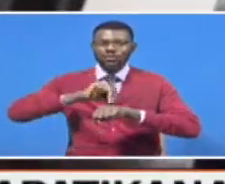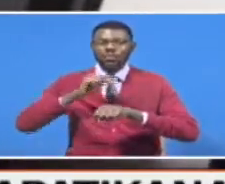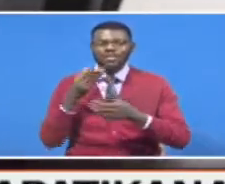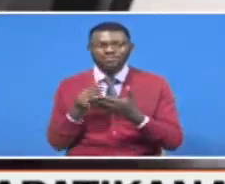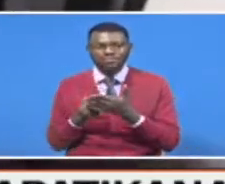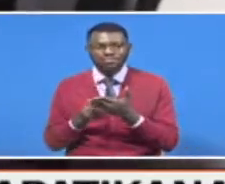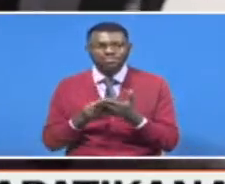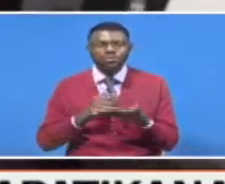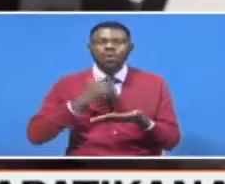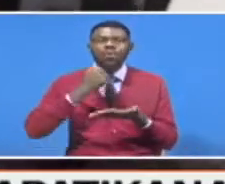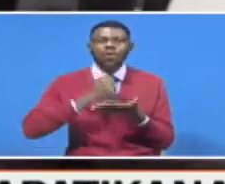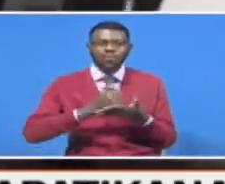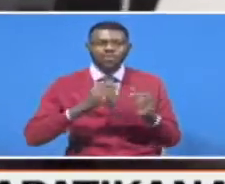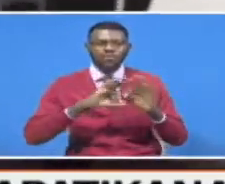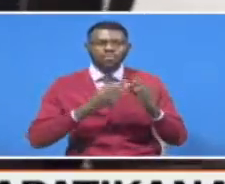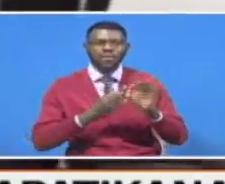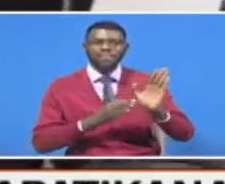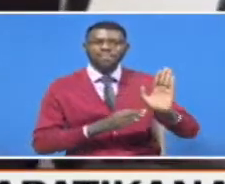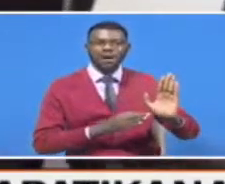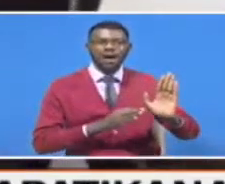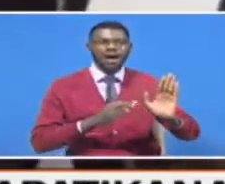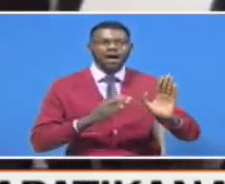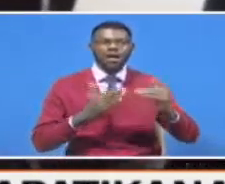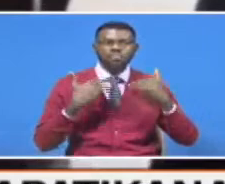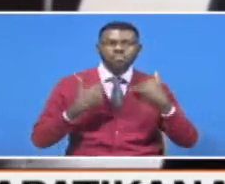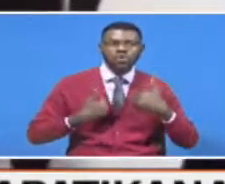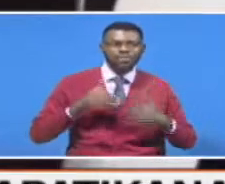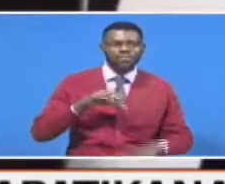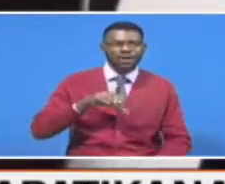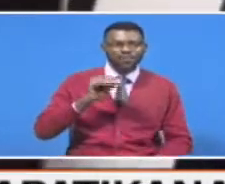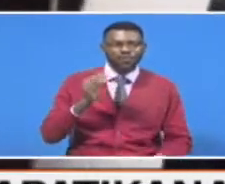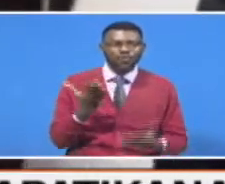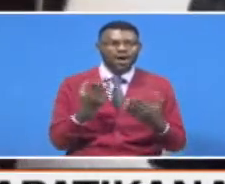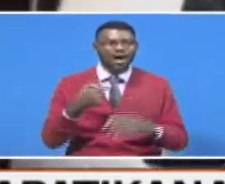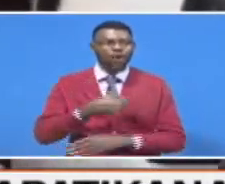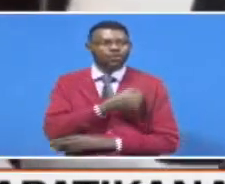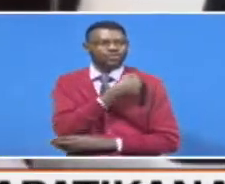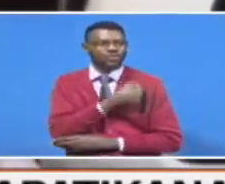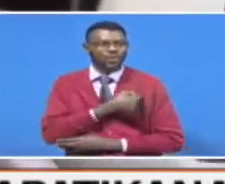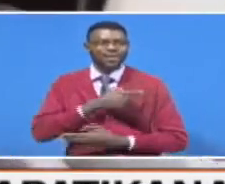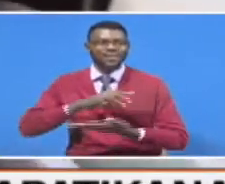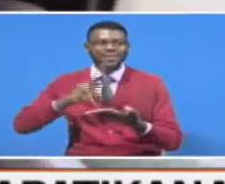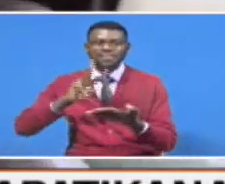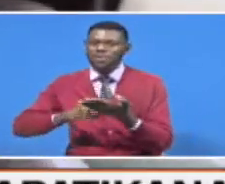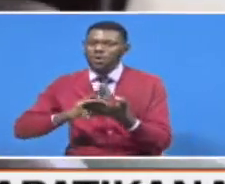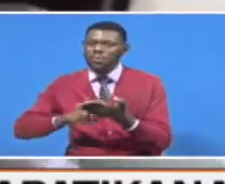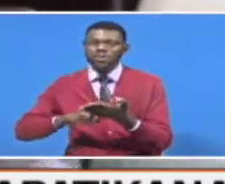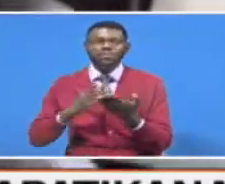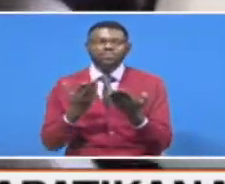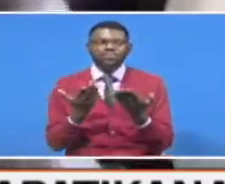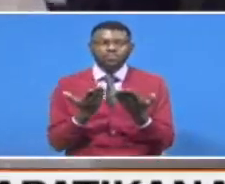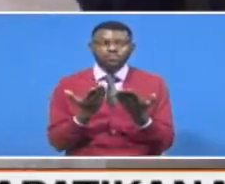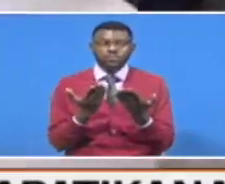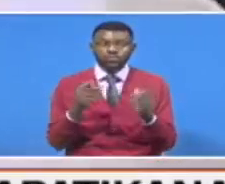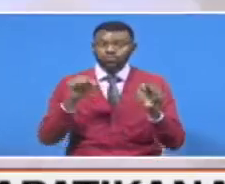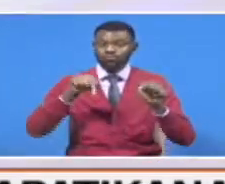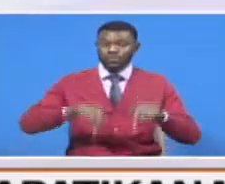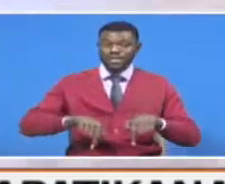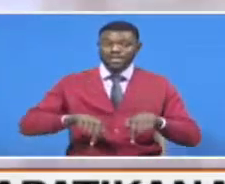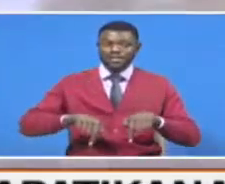imepata jawabu baada ya mwili wake kupatikana kwenye makafani ya hospitali ya rufaa ya Migori siku ya Jumatano.